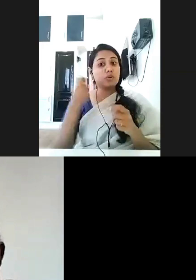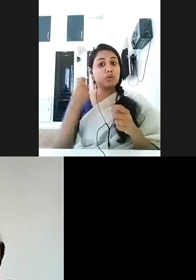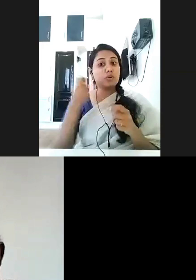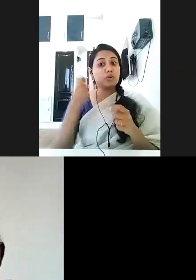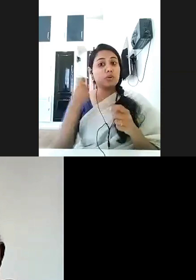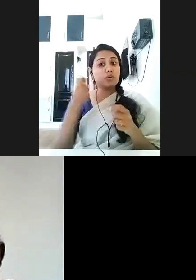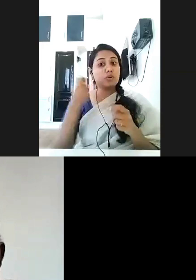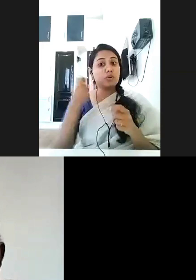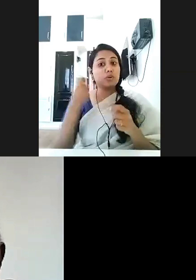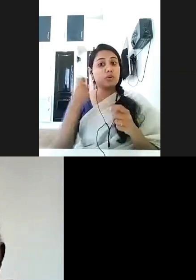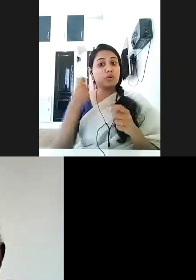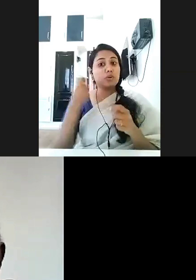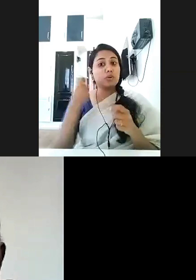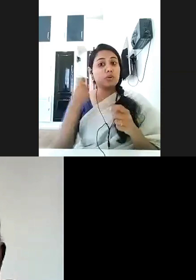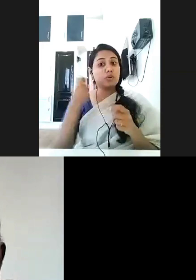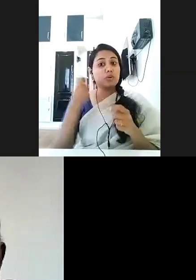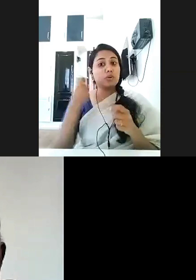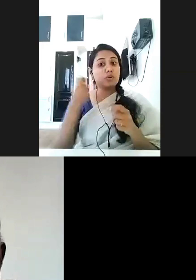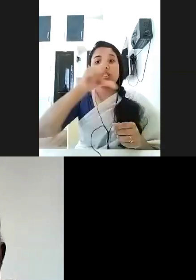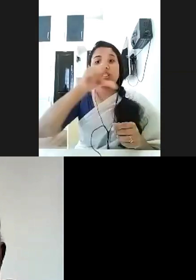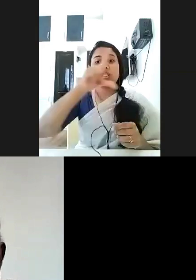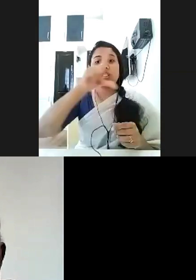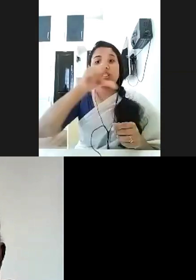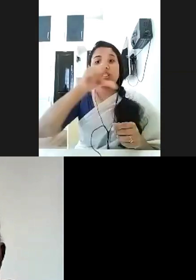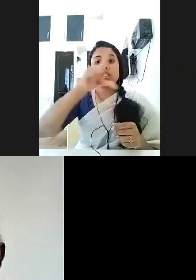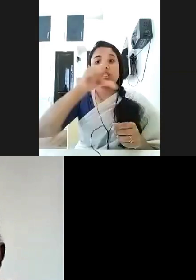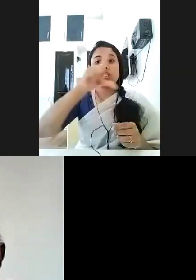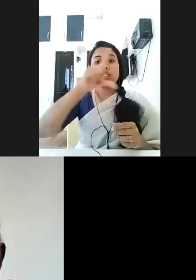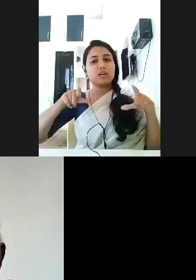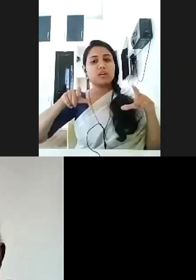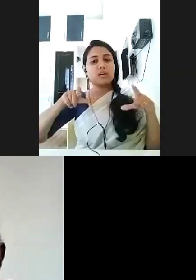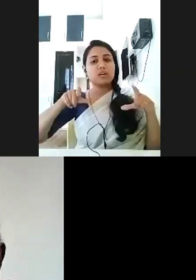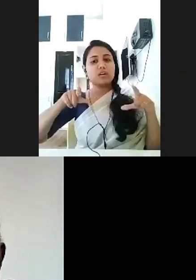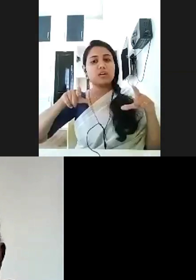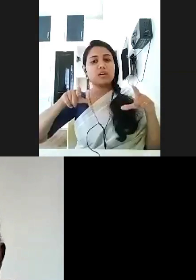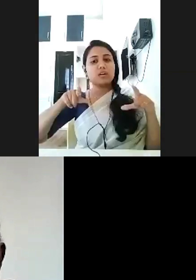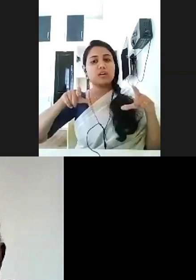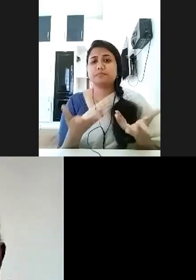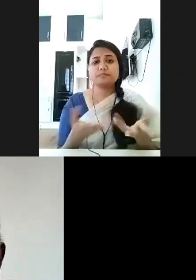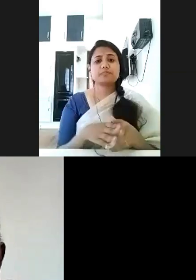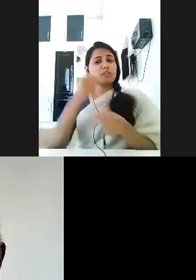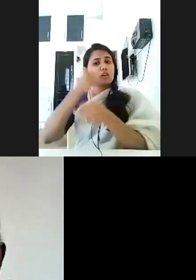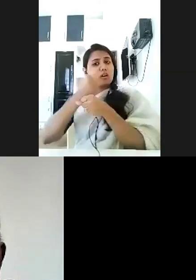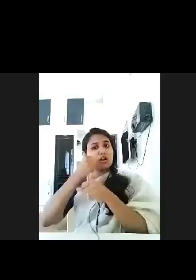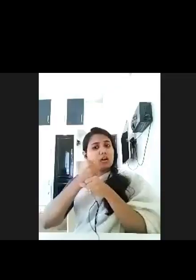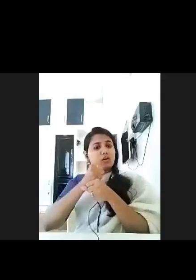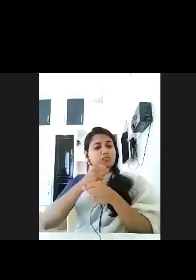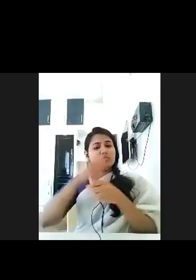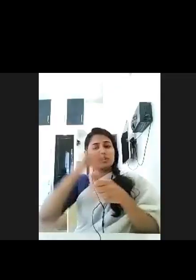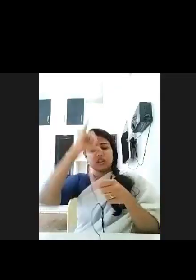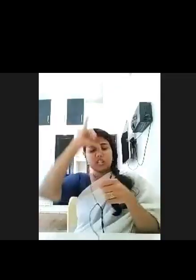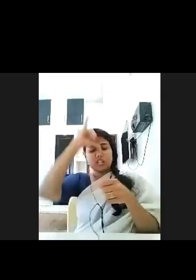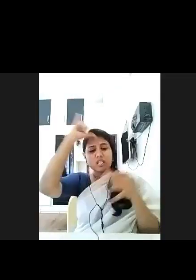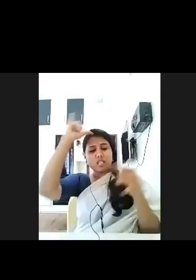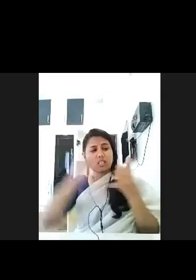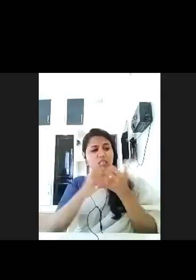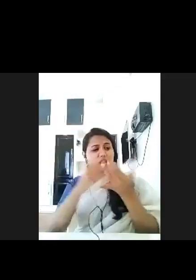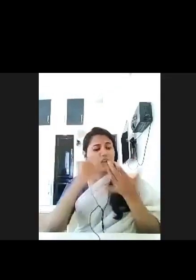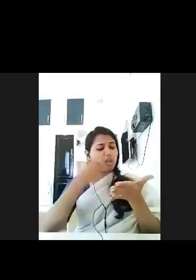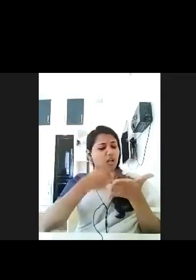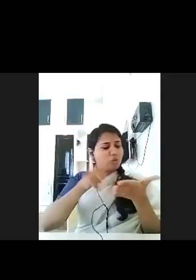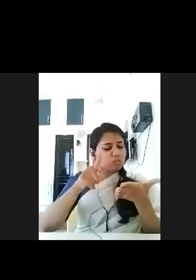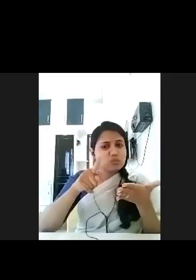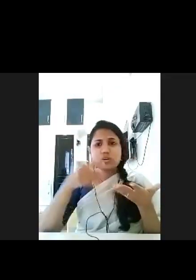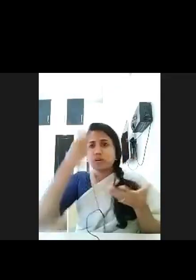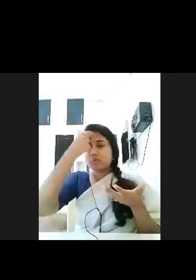ഔട്ട് ലൈഫിന് പോകാൻ ഇറ്റ് ഇസ് ഗോയിങ് ടു ബി വെരി ടഫ്. പിന്നെ ഗവൺമെന്റിന്റെ ഇന്ത്യയുടെ അപ്രൂവലും കാര്യങ്ങളും, ജീൻ തെറപ്പിക്ക് തന്നെ നമുക്ക് ഗവൺമെന്റ്